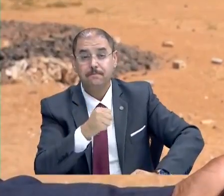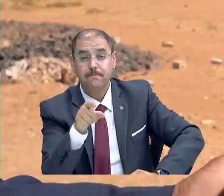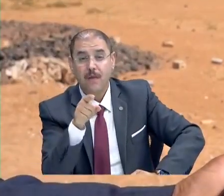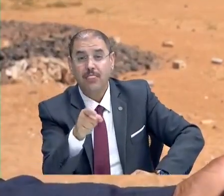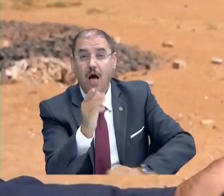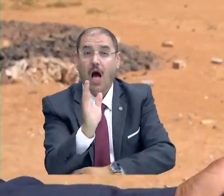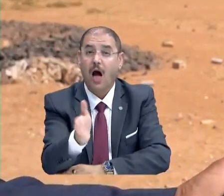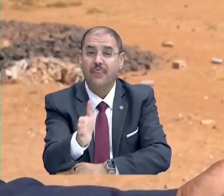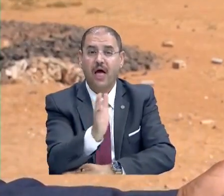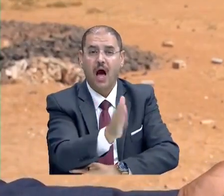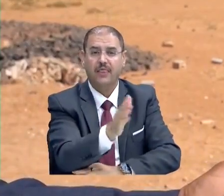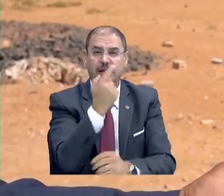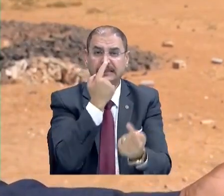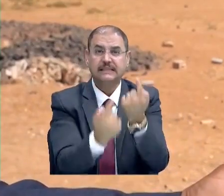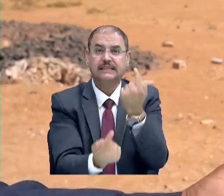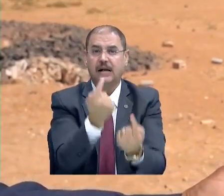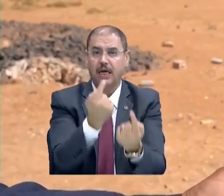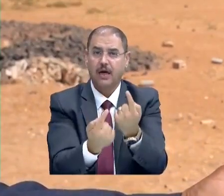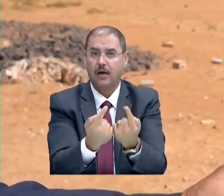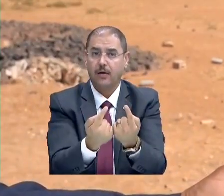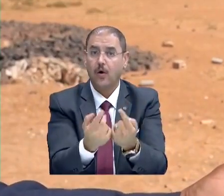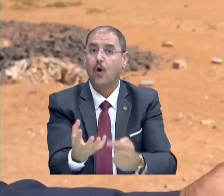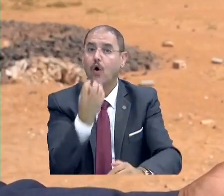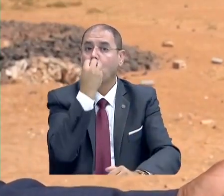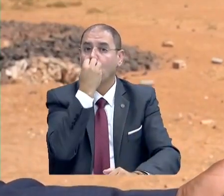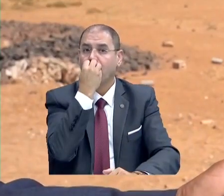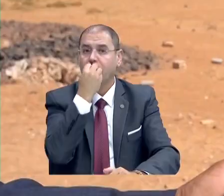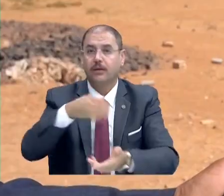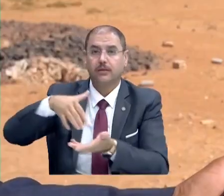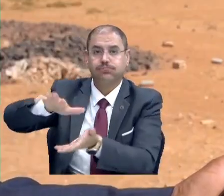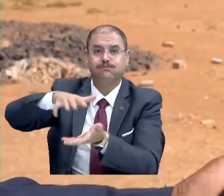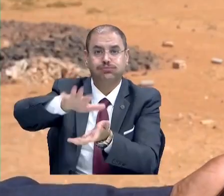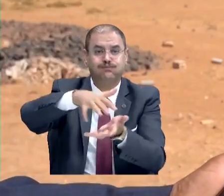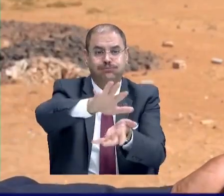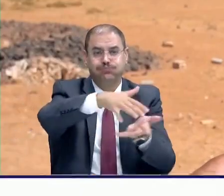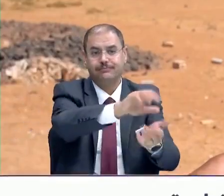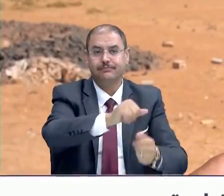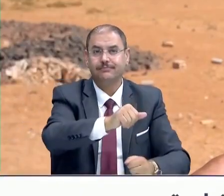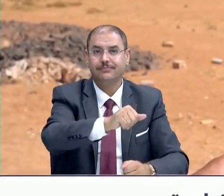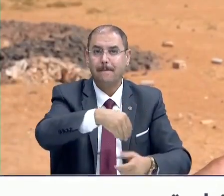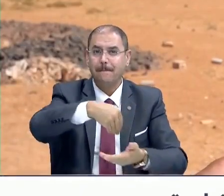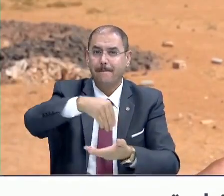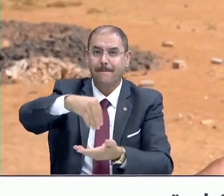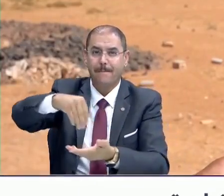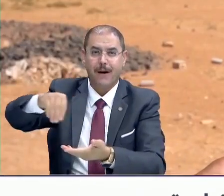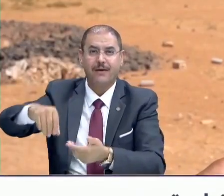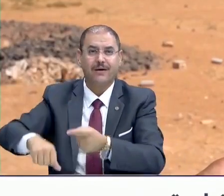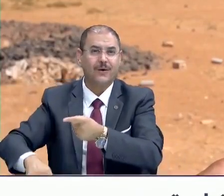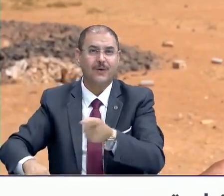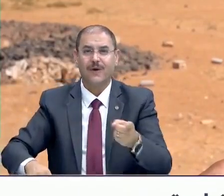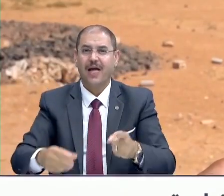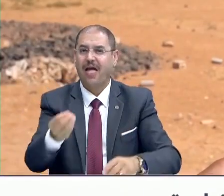الاراضي الزراعيه وانتاج المحاصيل الزراعيه وتسويقها الى السوق المحلي واستثمارها بالتصنيع